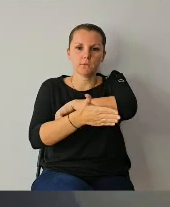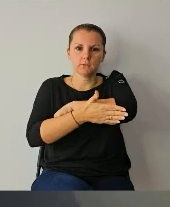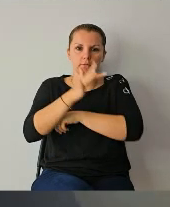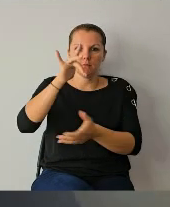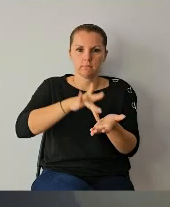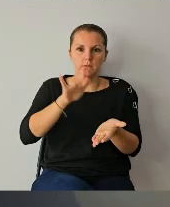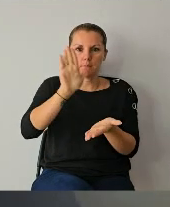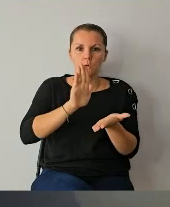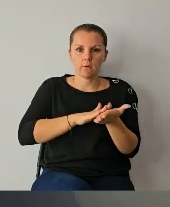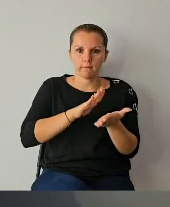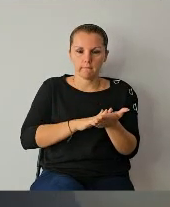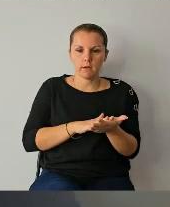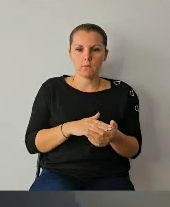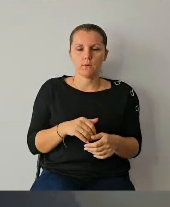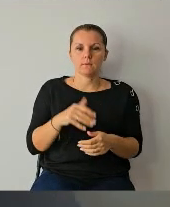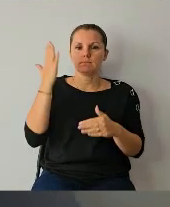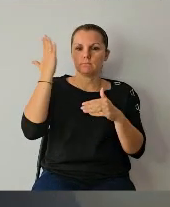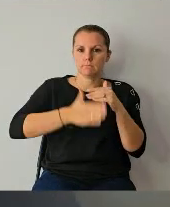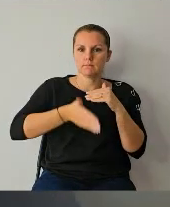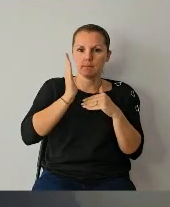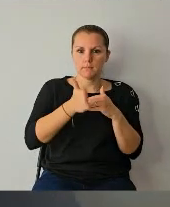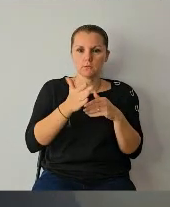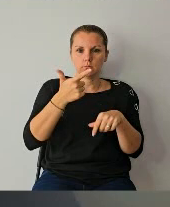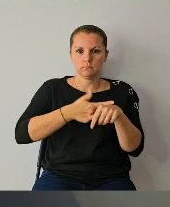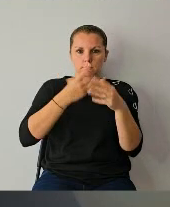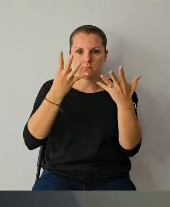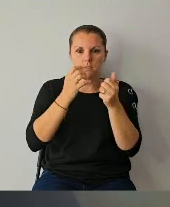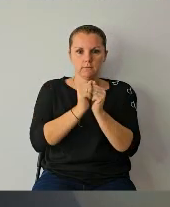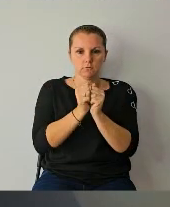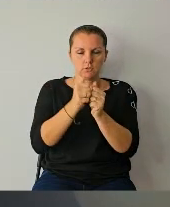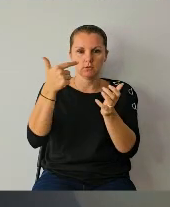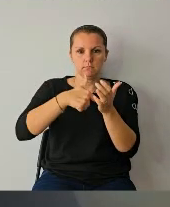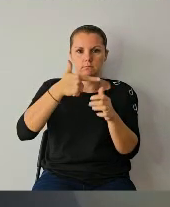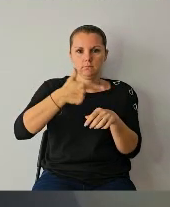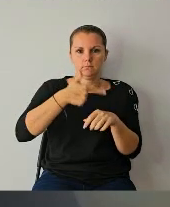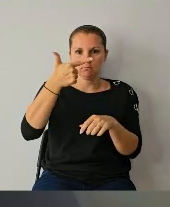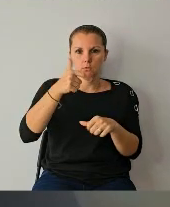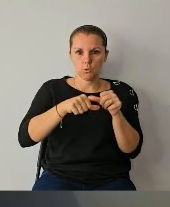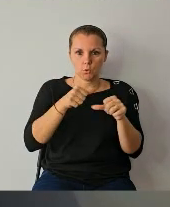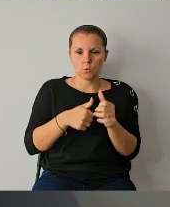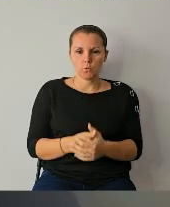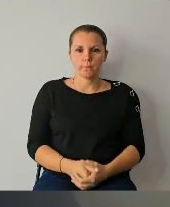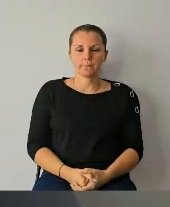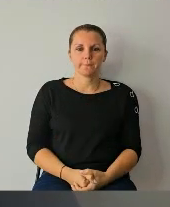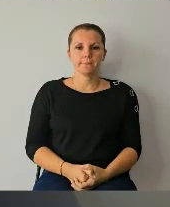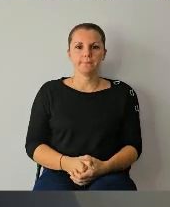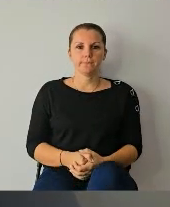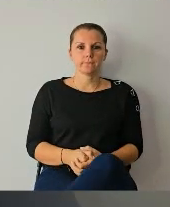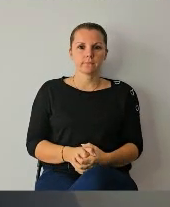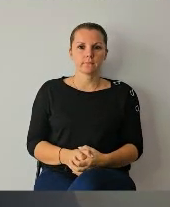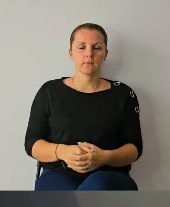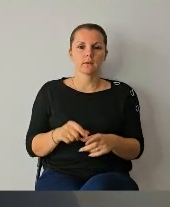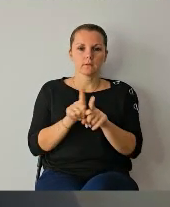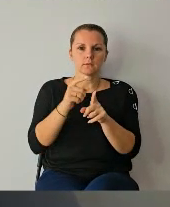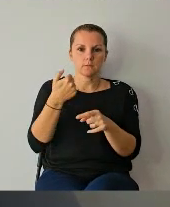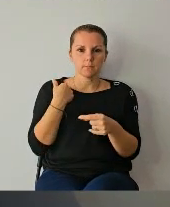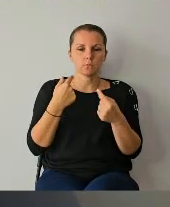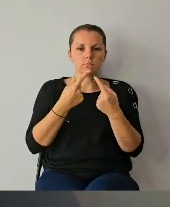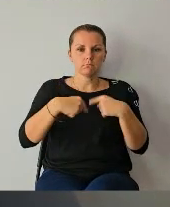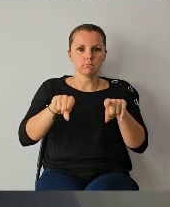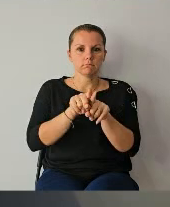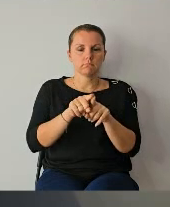zakończenie jego 20 września 2022 roku. Również był realizowany akredytowany